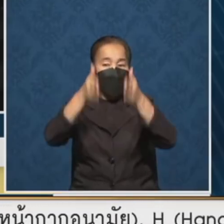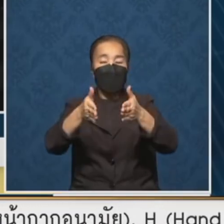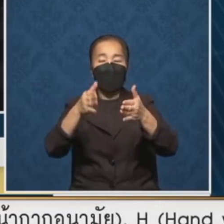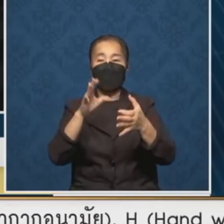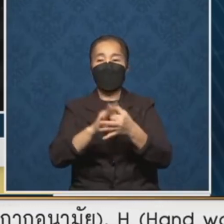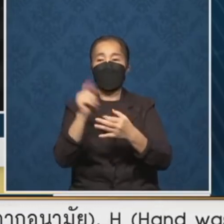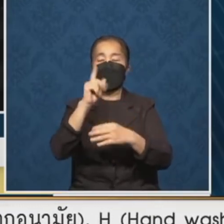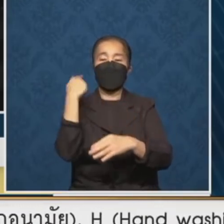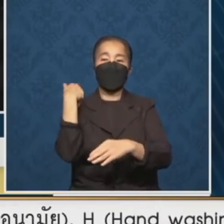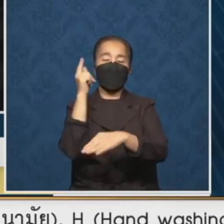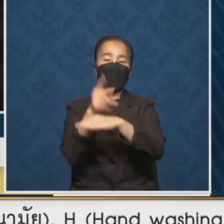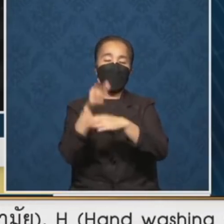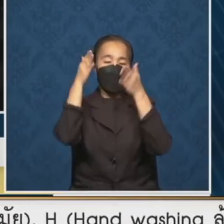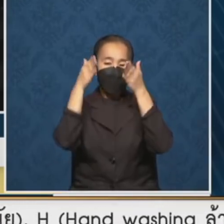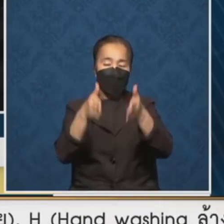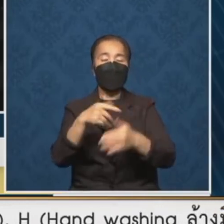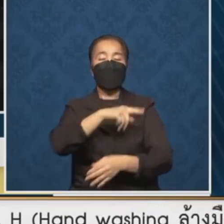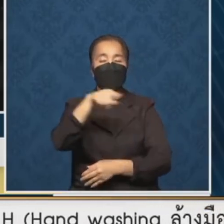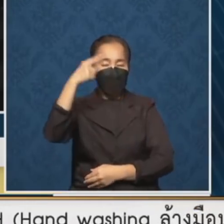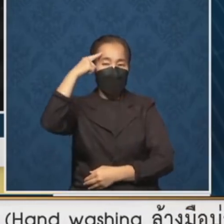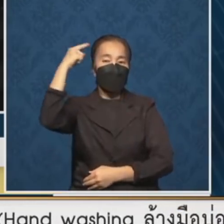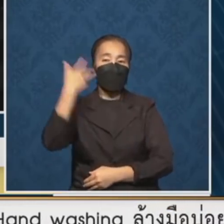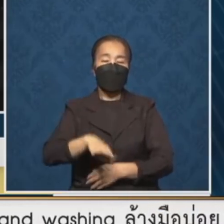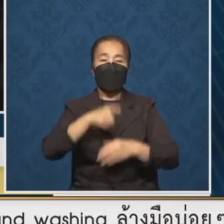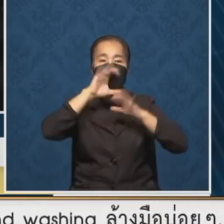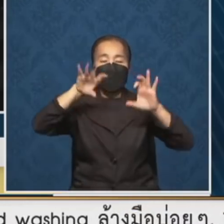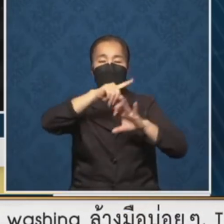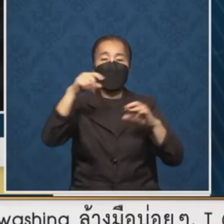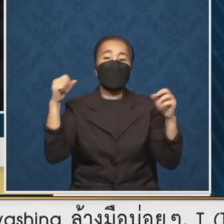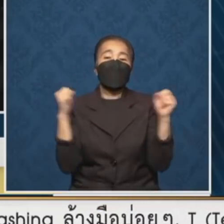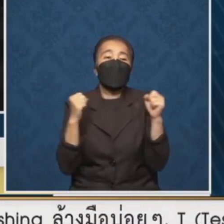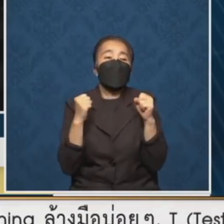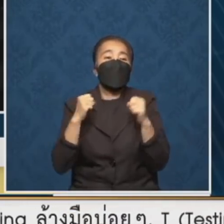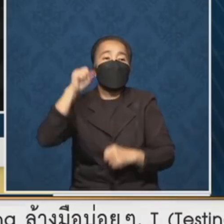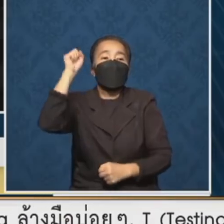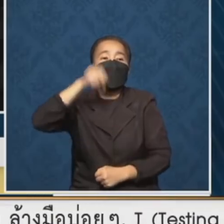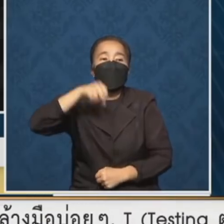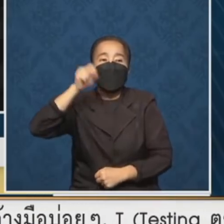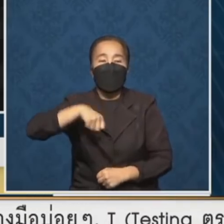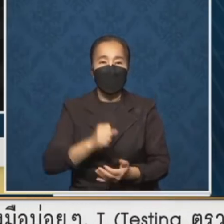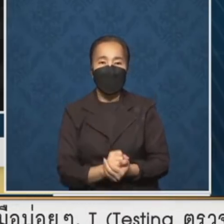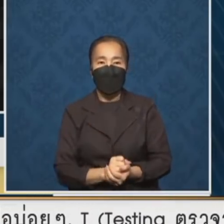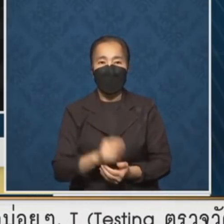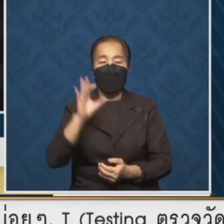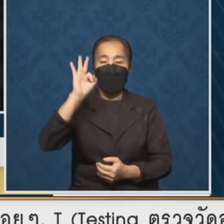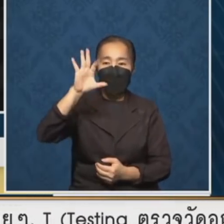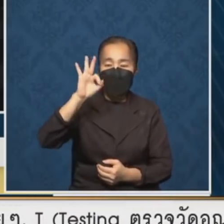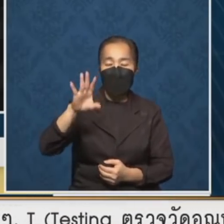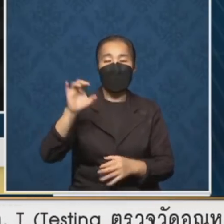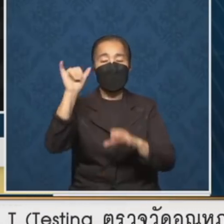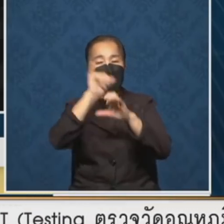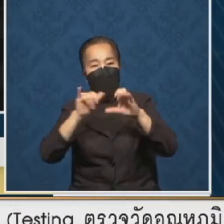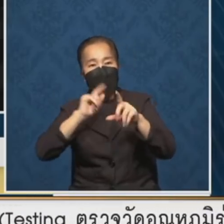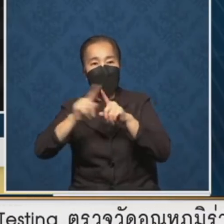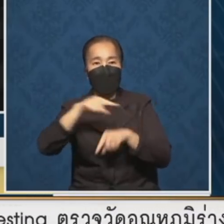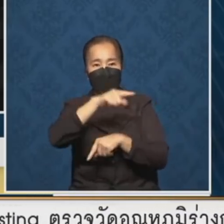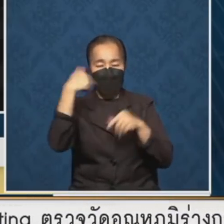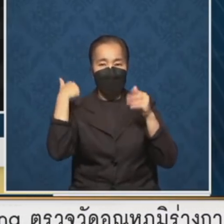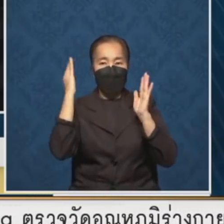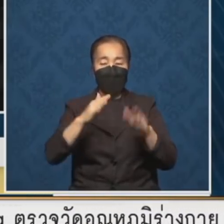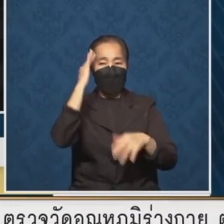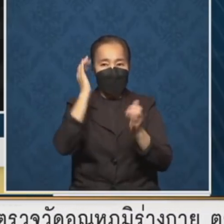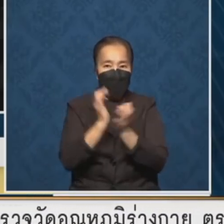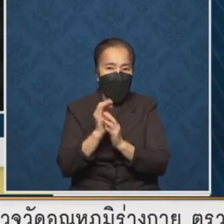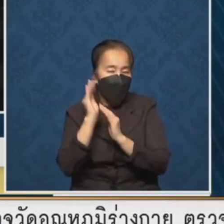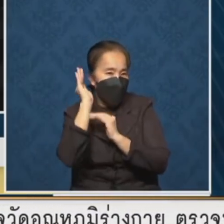และ Clubhouseเราก็รู้กันอยู่แล้วว่ารัฐบาลกังวลกับ2แพลตฟอร์มนี้ขนาดไหนทุกวันนี้ก็ยังส่งสันติบาลไปคอยแอบฟังตามห้องอยู่ตลอด